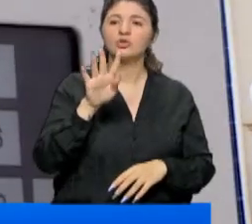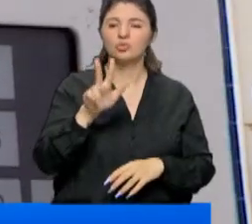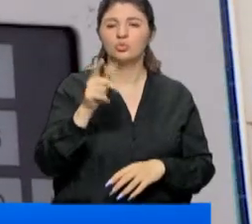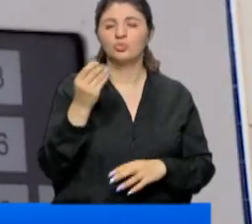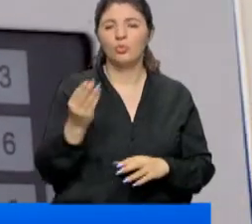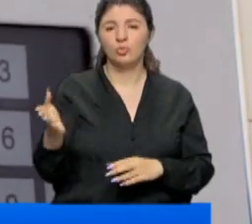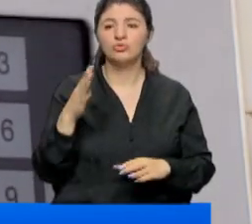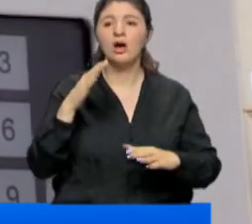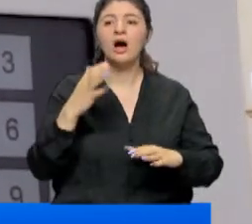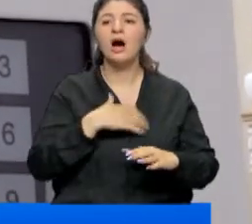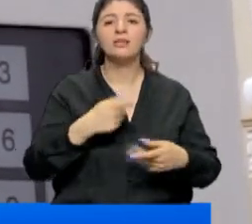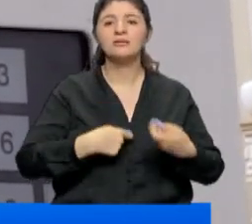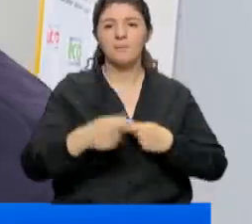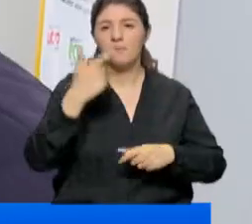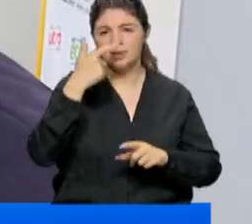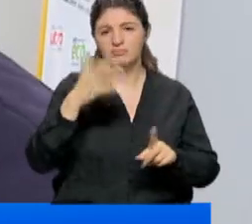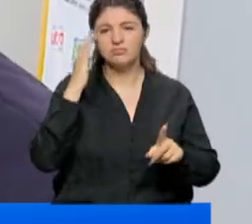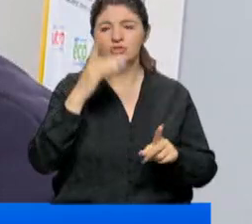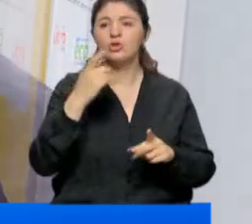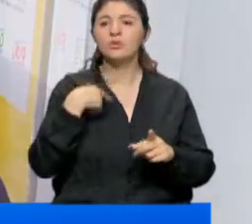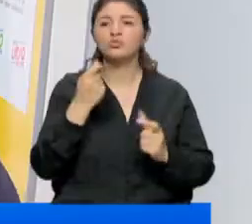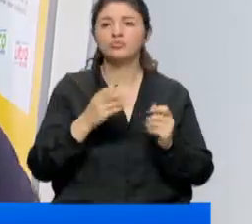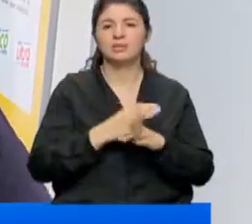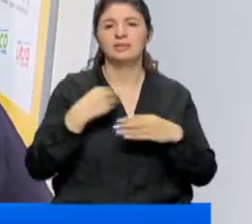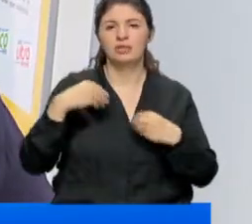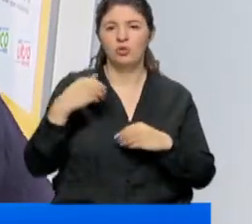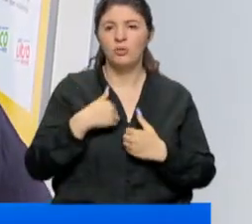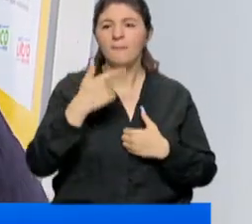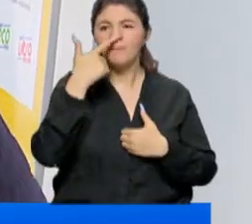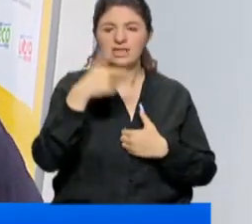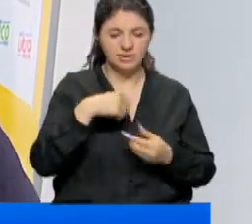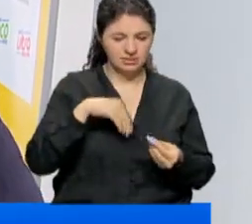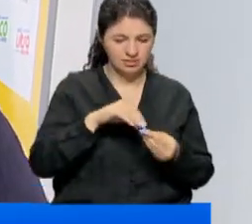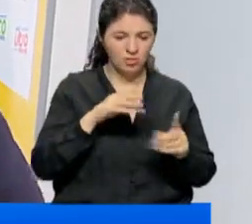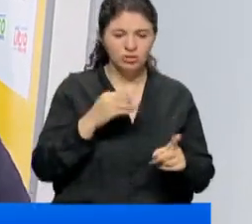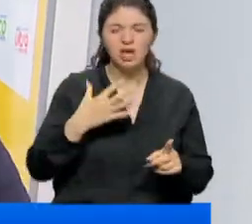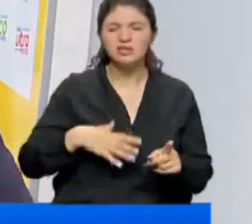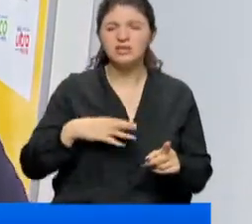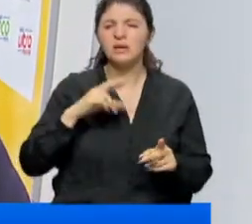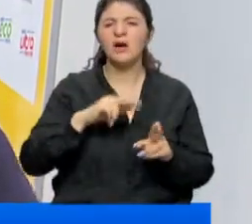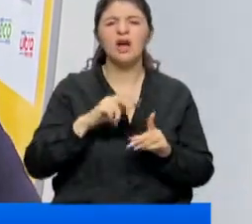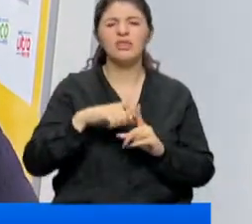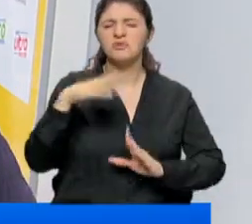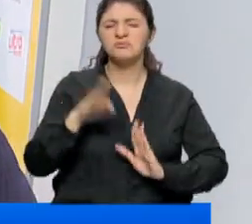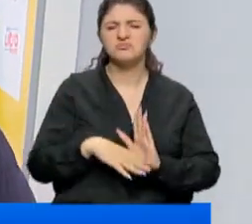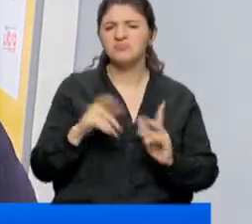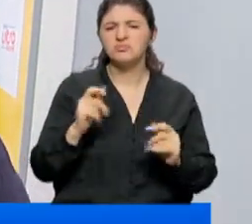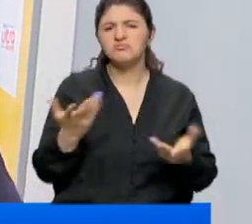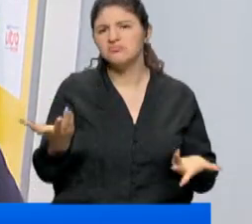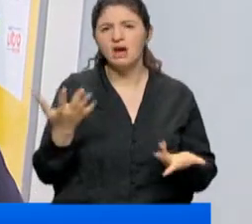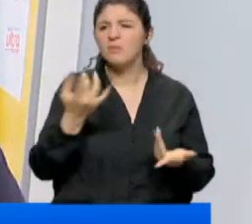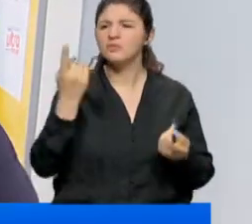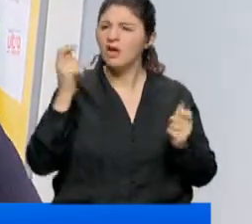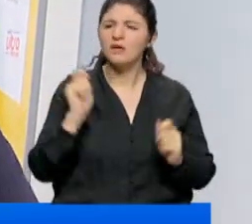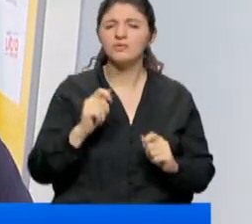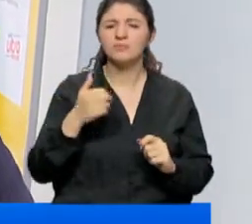açıktı ana sarma yam akaryakıt an yaşıyor süt ürünleri satıyorum akaryakıta zam geldi sözü İstedikleri kadar KDV düşürsünler veya